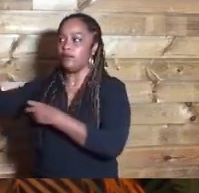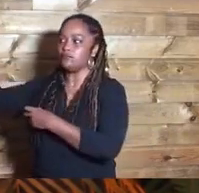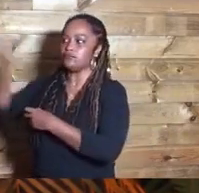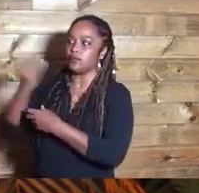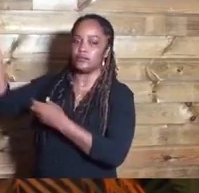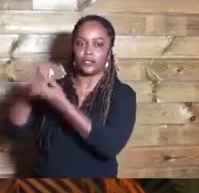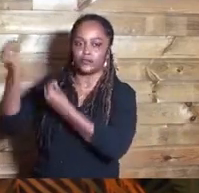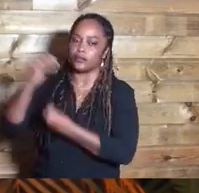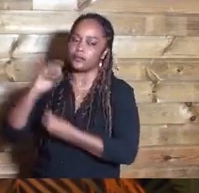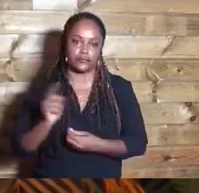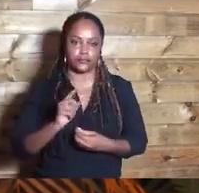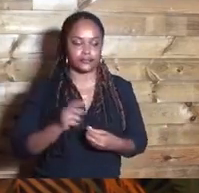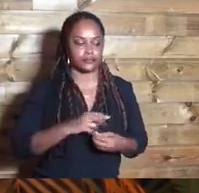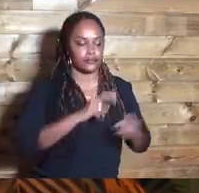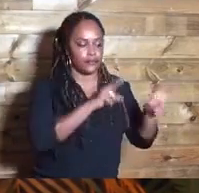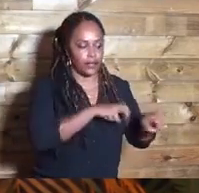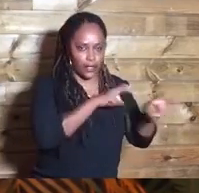Faire agriculteur nous produit manger, c'est aussi